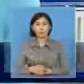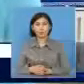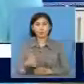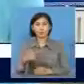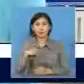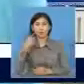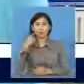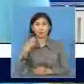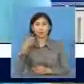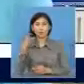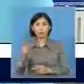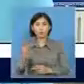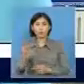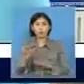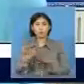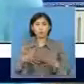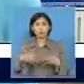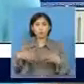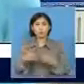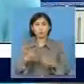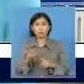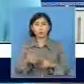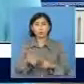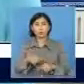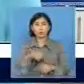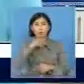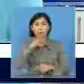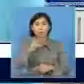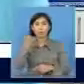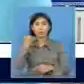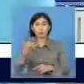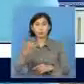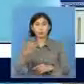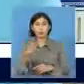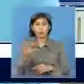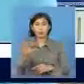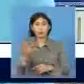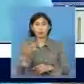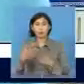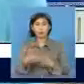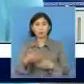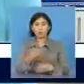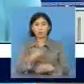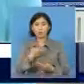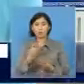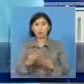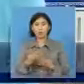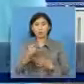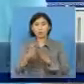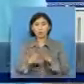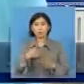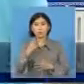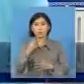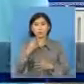Мен құлағы нашар еститін балалары бар отбасыларға немесе ересектерге хабарласып, оларға жақын болғым келді. Ым тілін